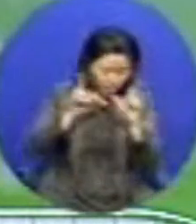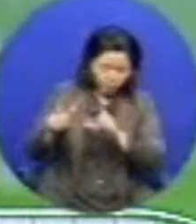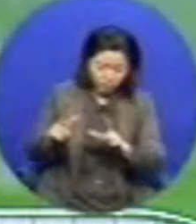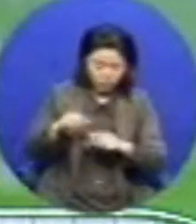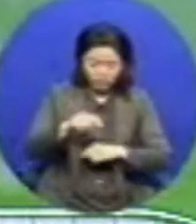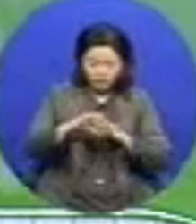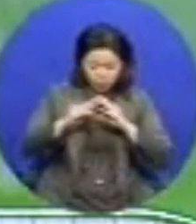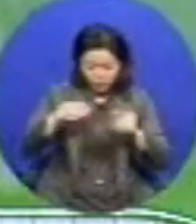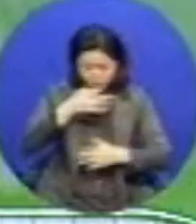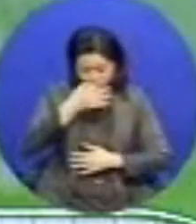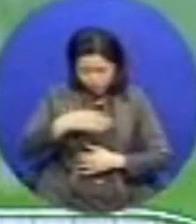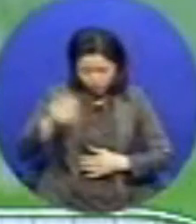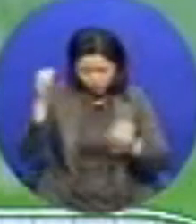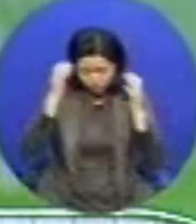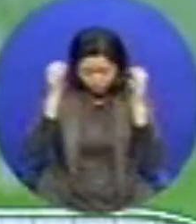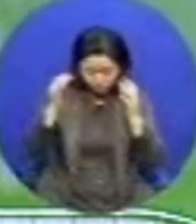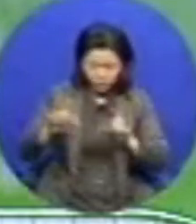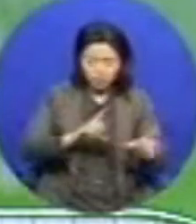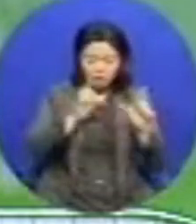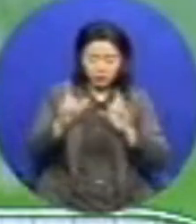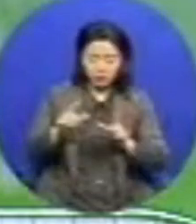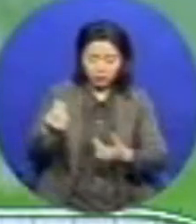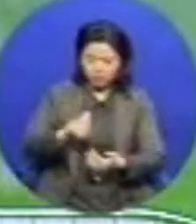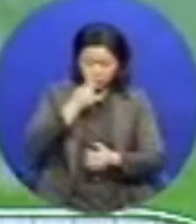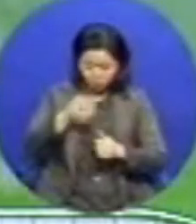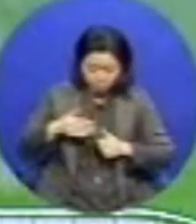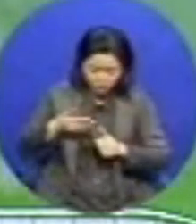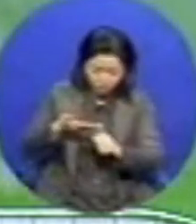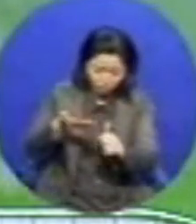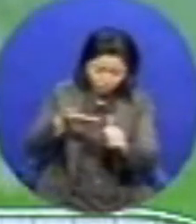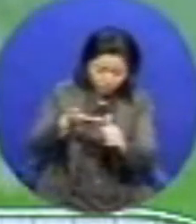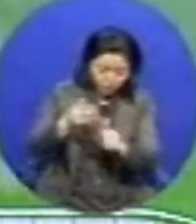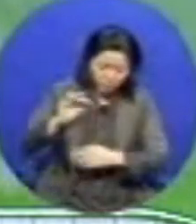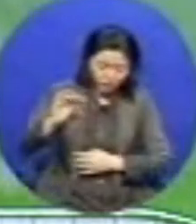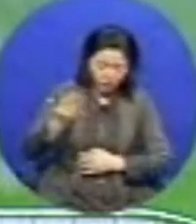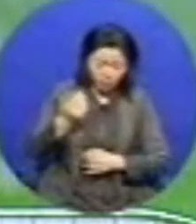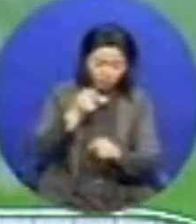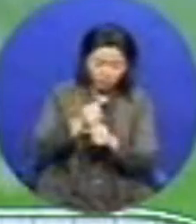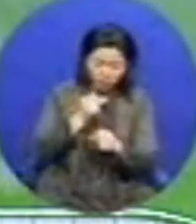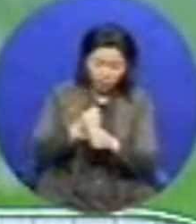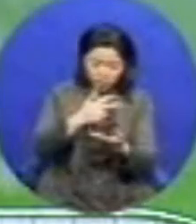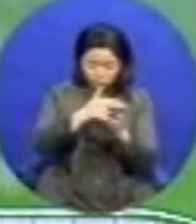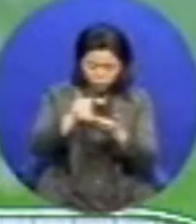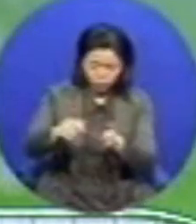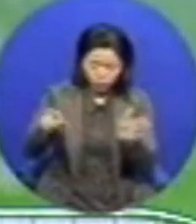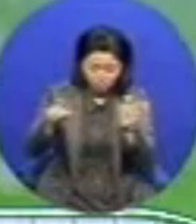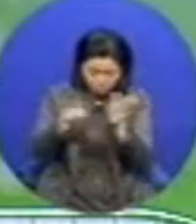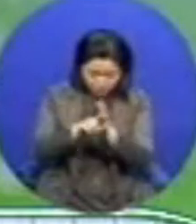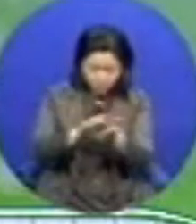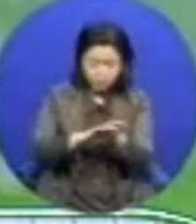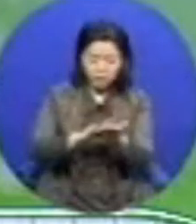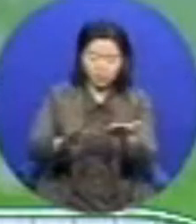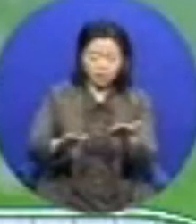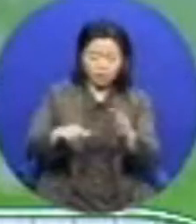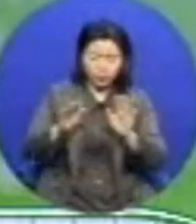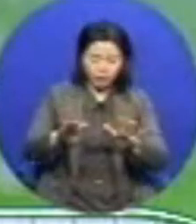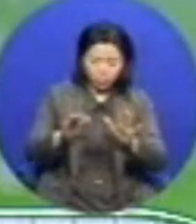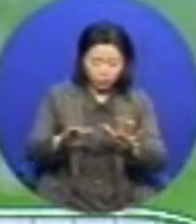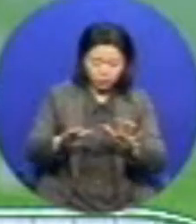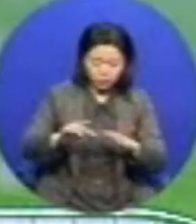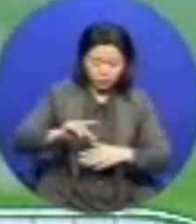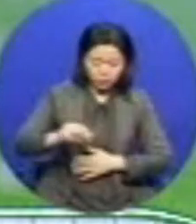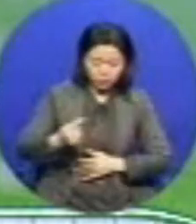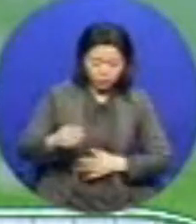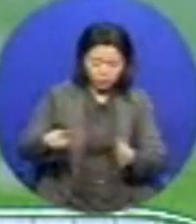사람들에게 하나님의 생명의 공급자가 되게 만드실 주님을 믿습니다 오늘도